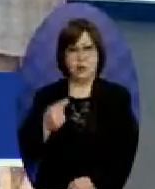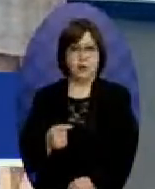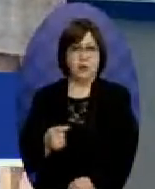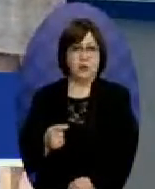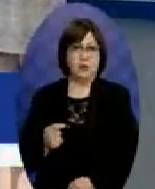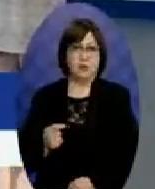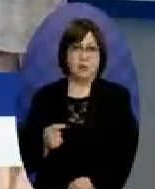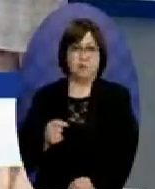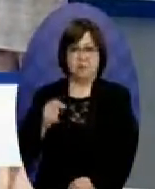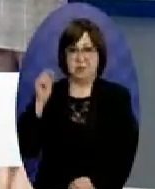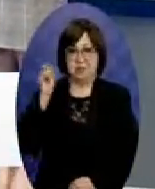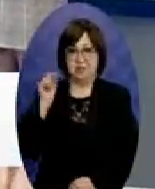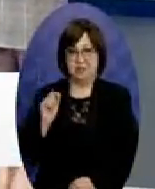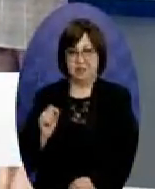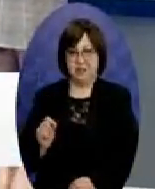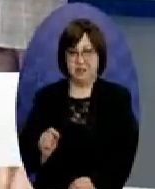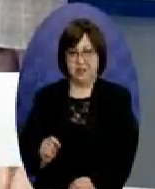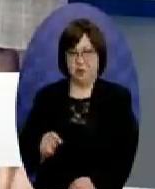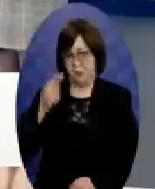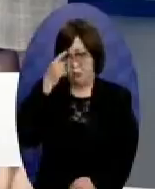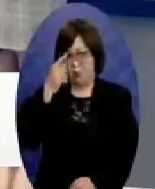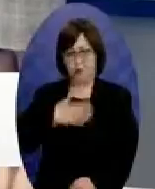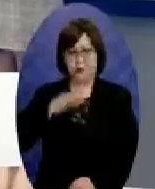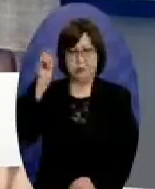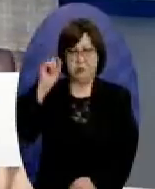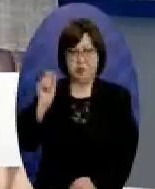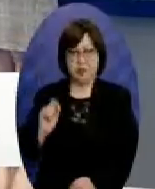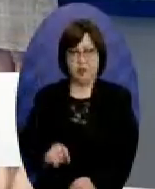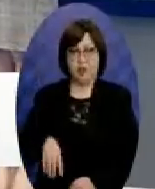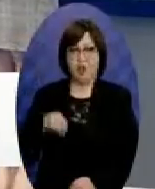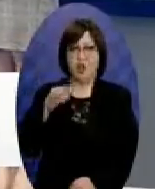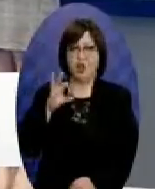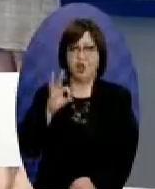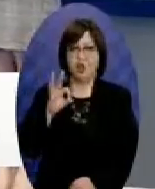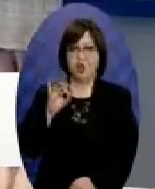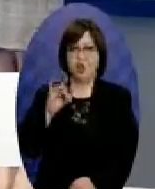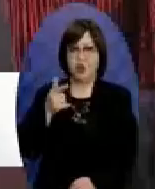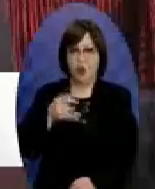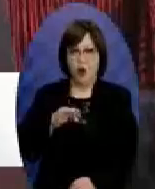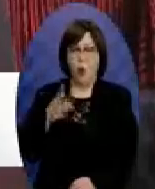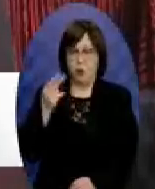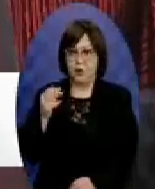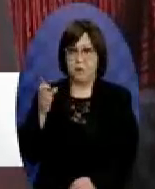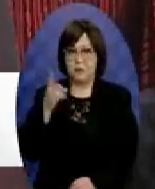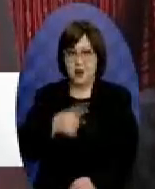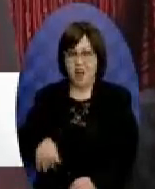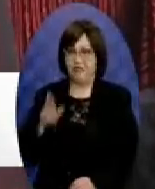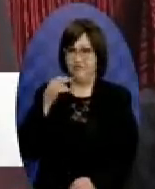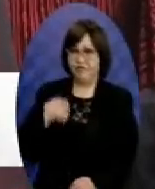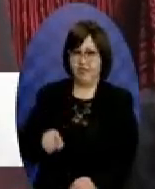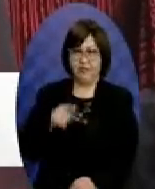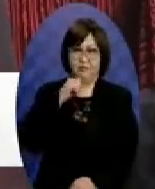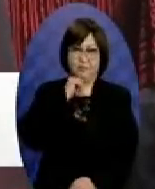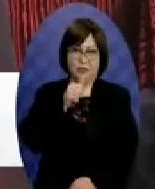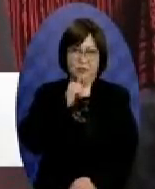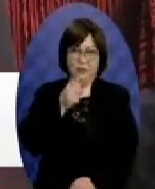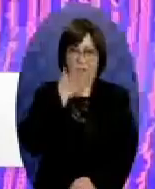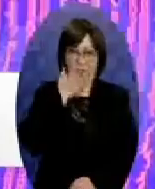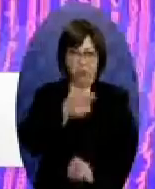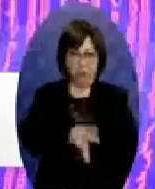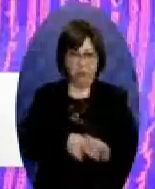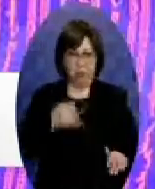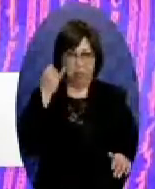зарж байгаа юм. За энэ бол одоо яг тухайн жинхэнэ брэнд нь ол биш. Тэгэхээр түмэн торг компани хувьд 10 гаруй жил үйл ажиллагаа